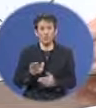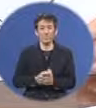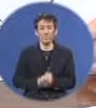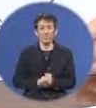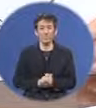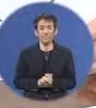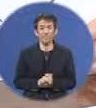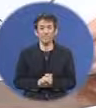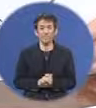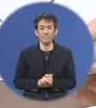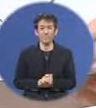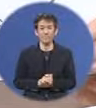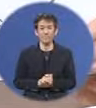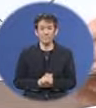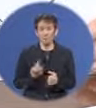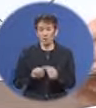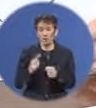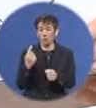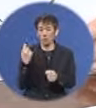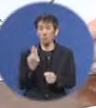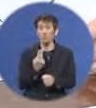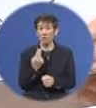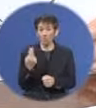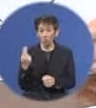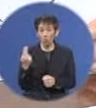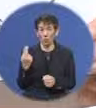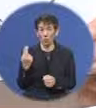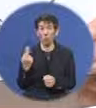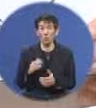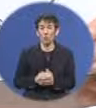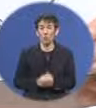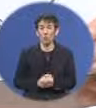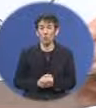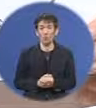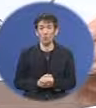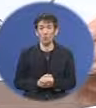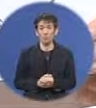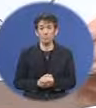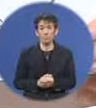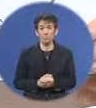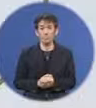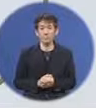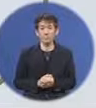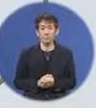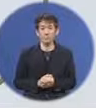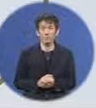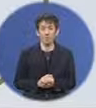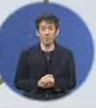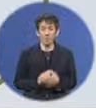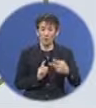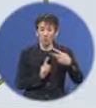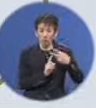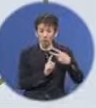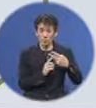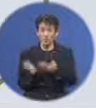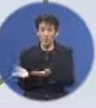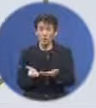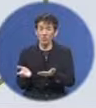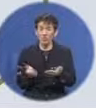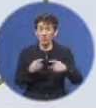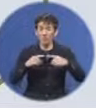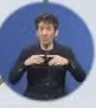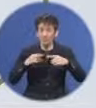ってあるんですね。 はい、 それ昨年度、昨年ですね、ここにありますように郵便局、宅配、電